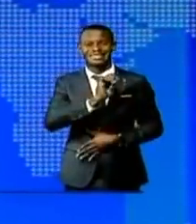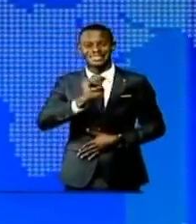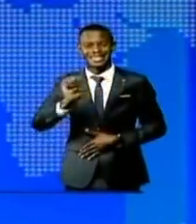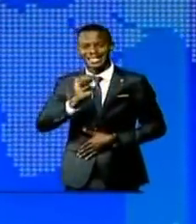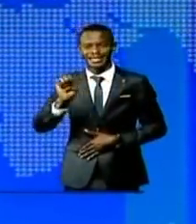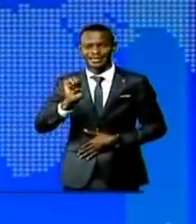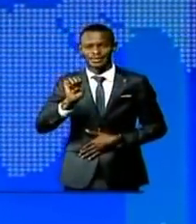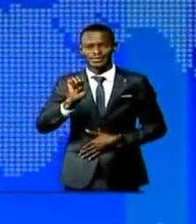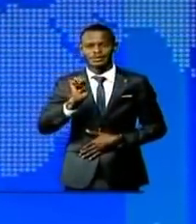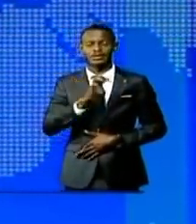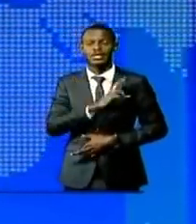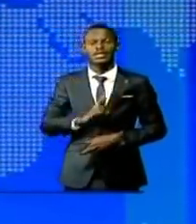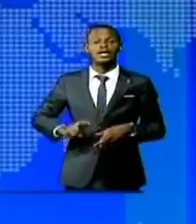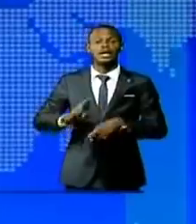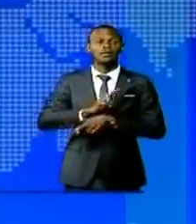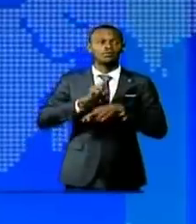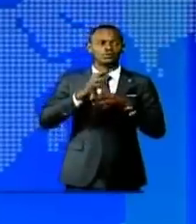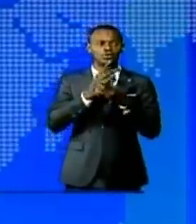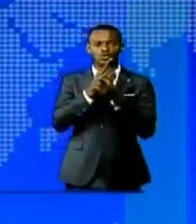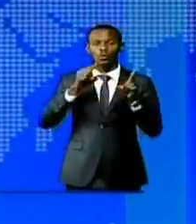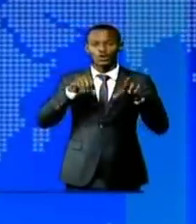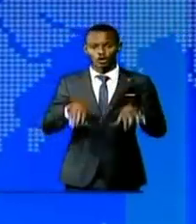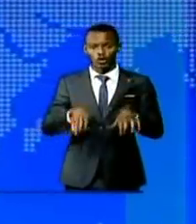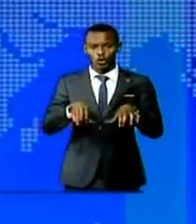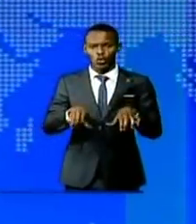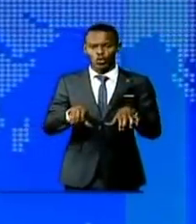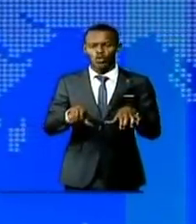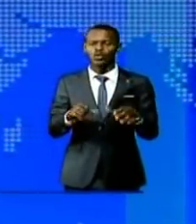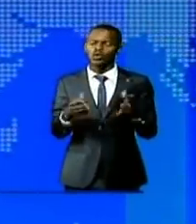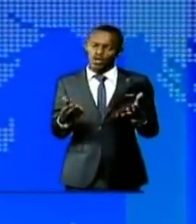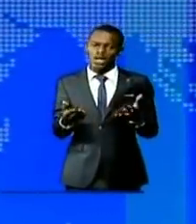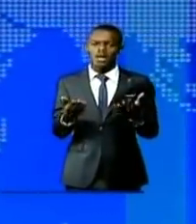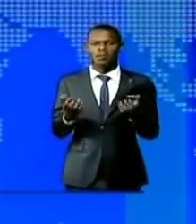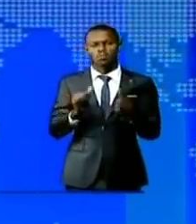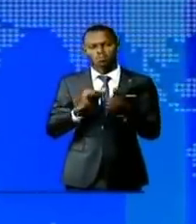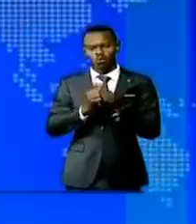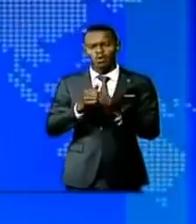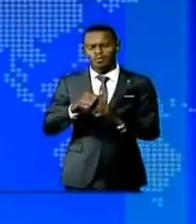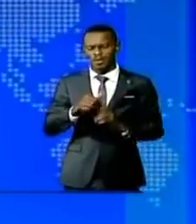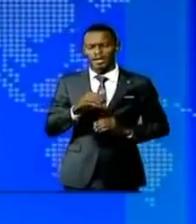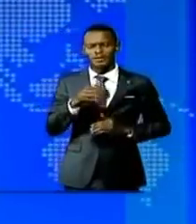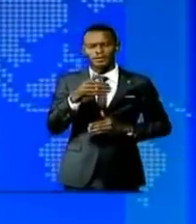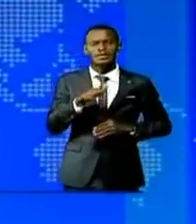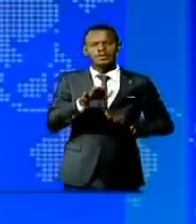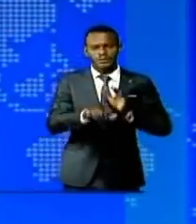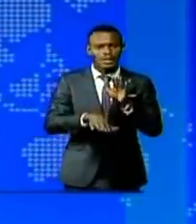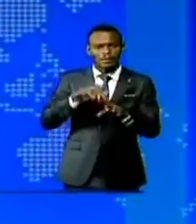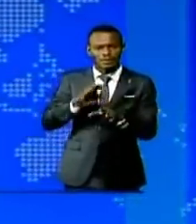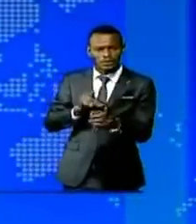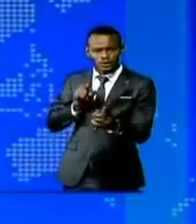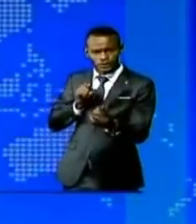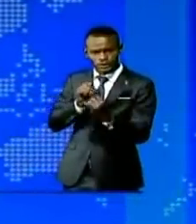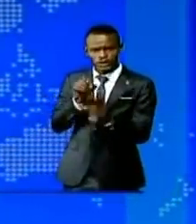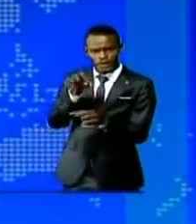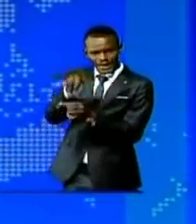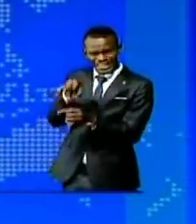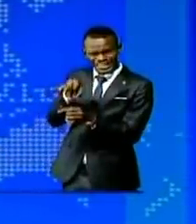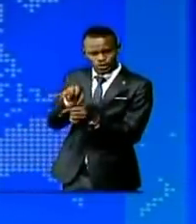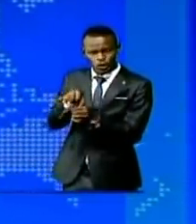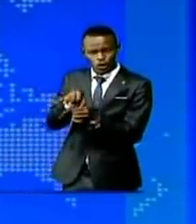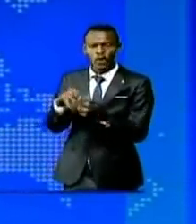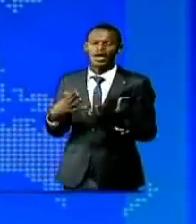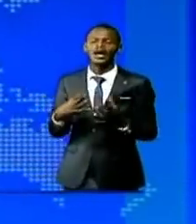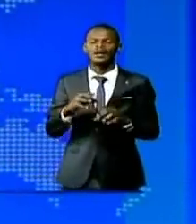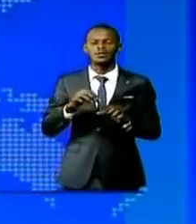du Congo et les processus électoraux en cours, sujet au centre des entretiens entre le président de l'Assemblée nationale, Christophe